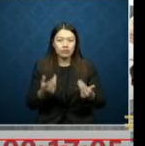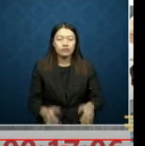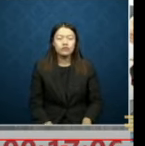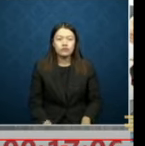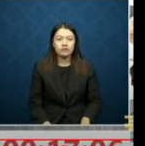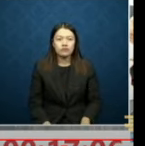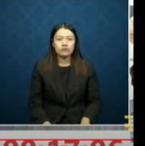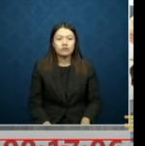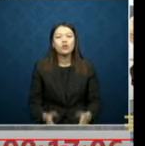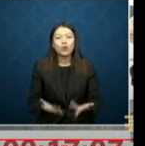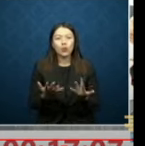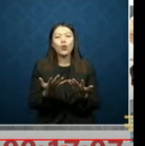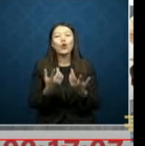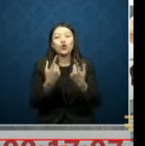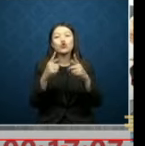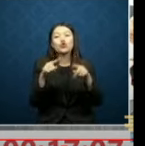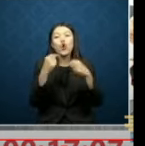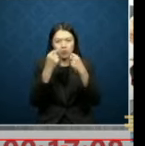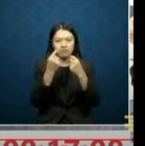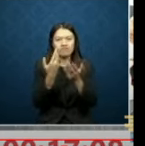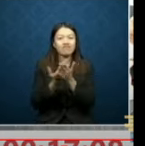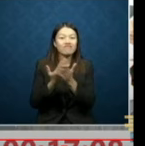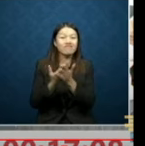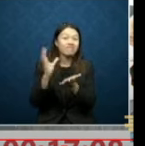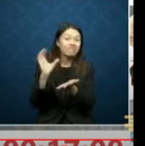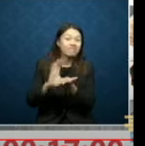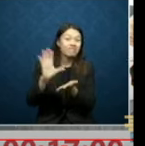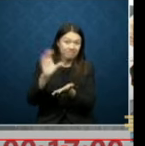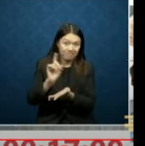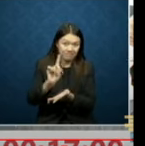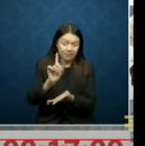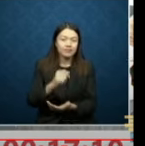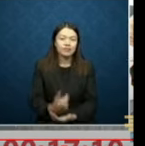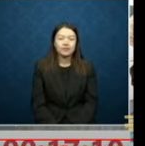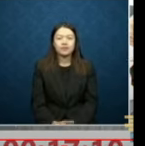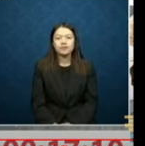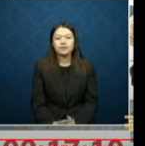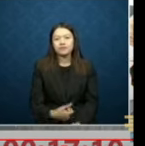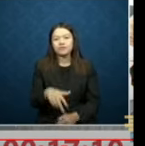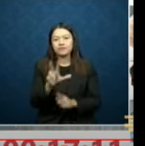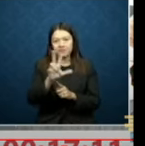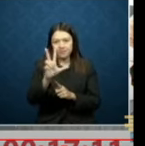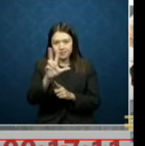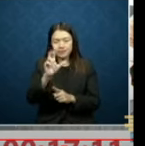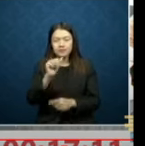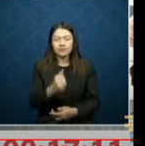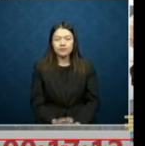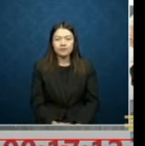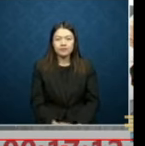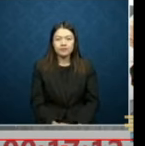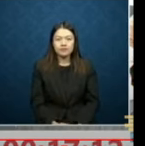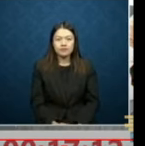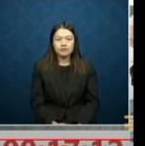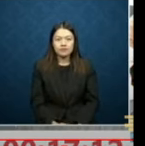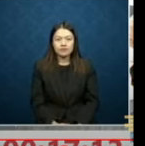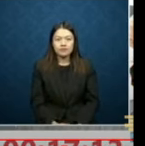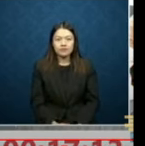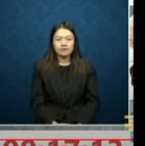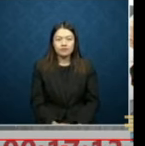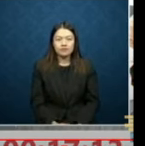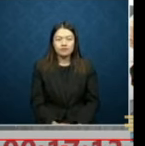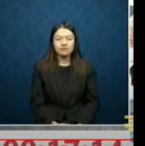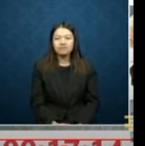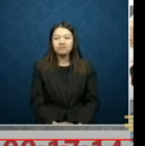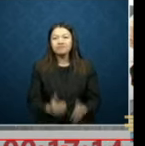เดี๋ยวท่านก็ตอบได้นะฮะว่าท่านจะเอาเงินมาจากไหนประการที่3นะครับอันนั้นตอนหา